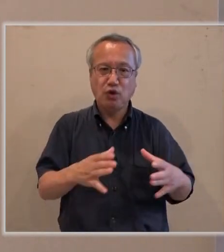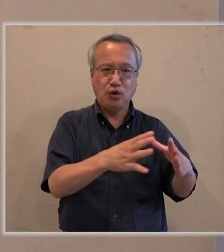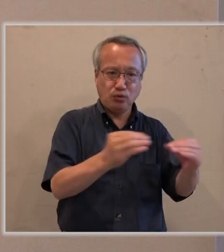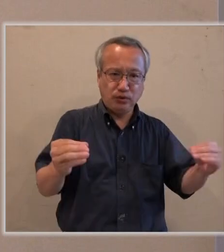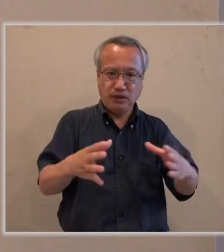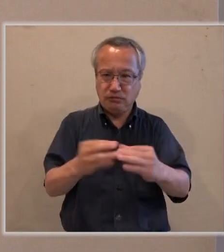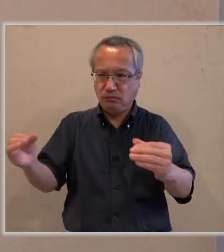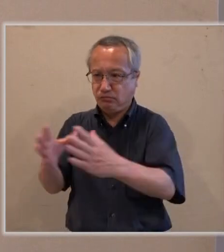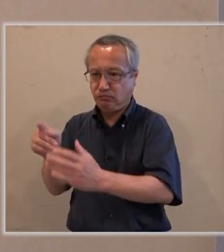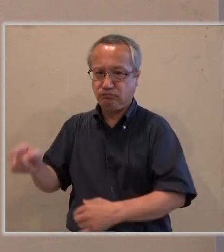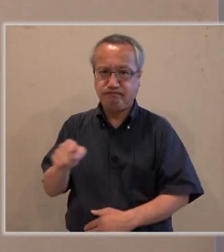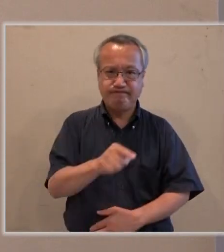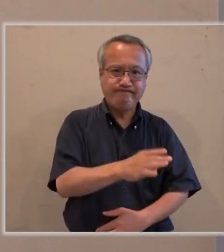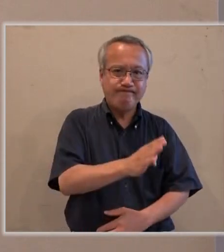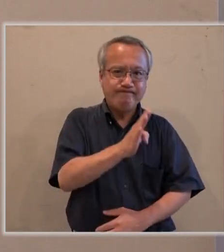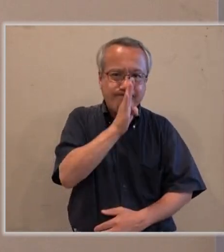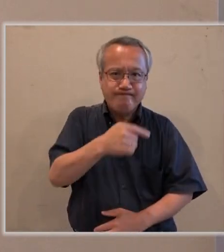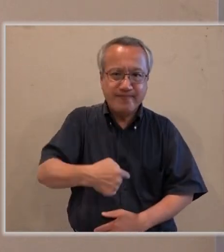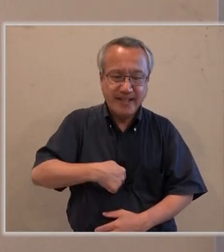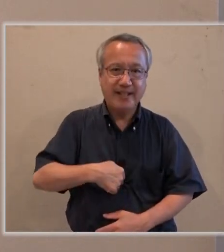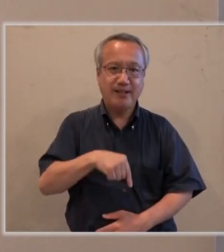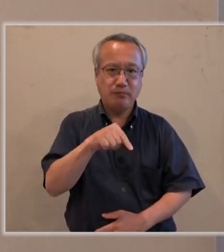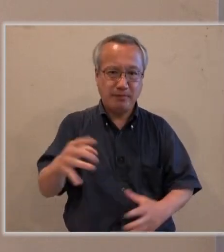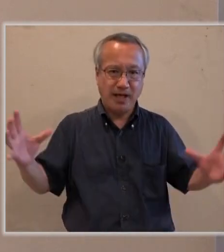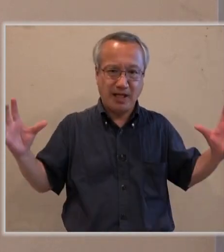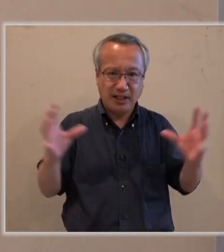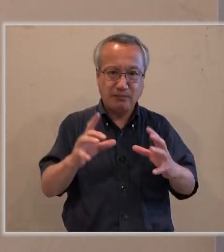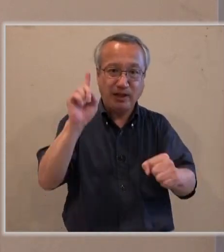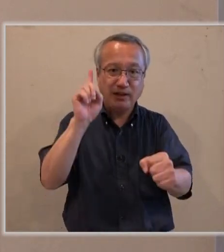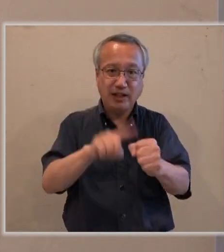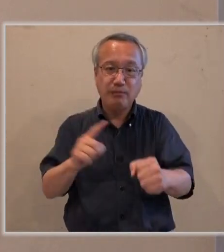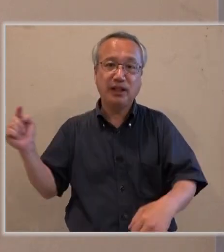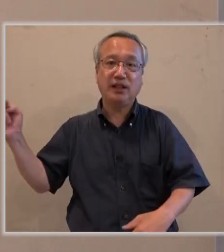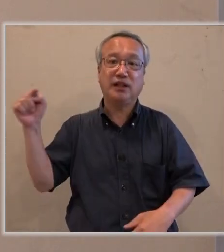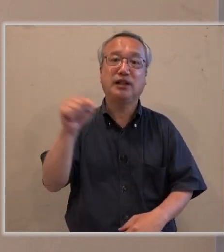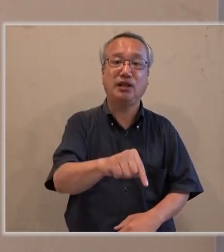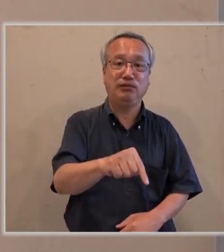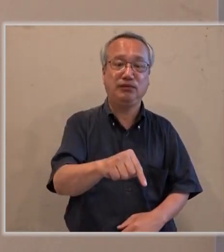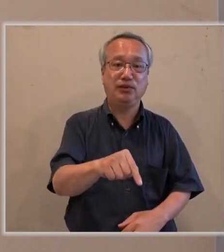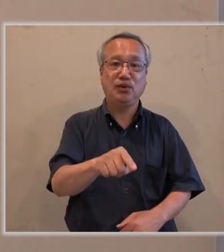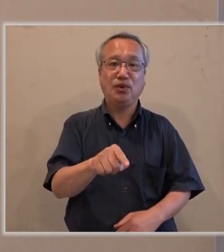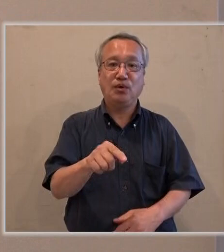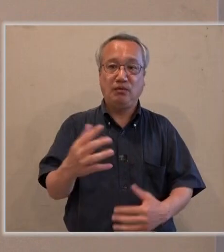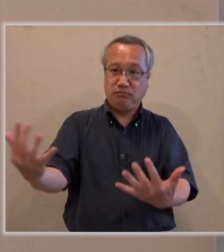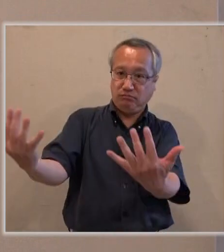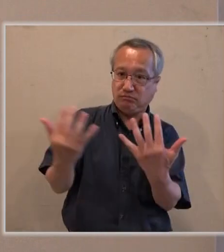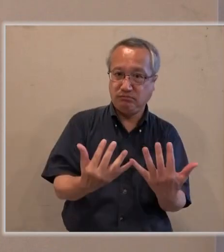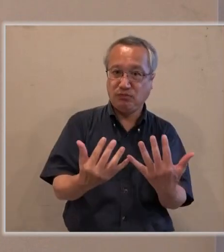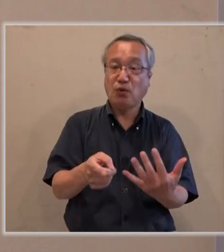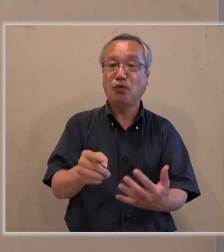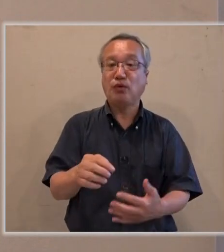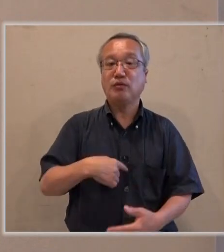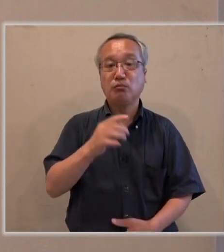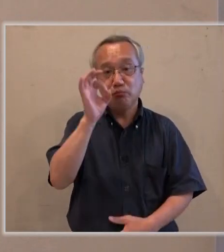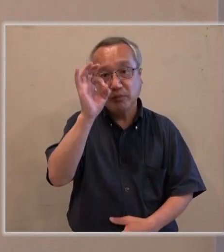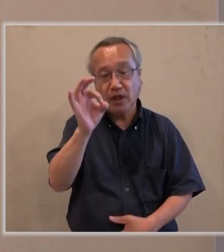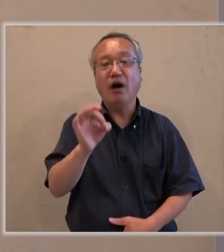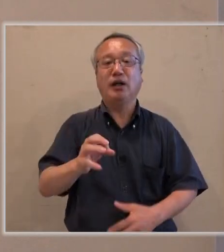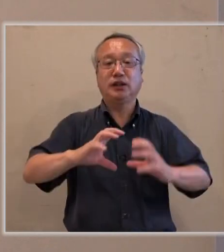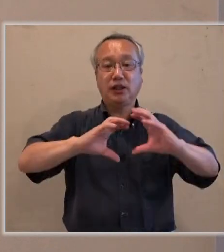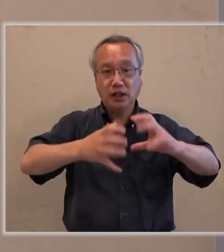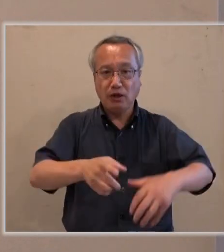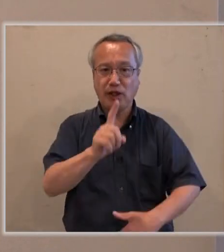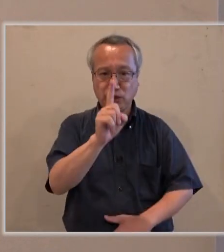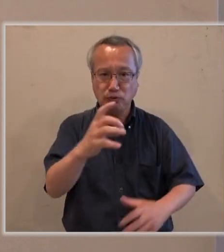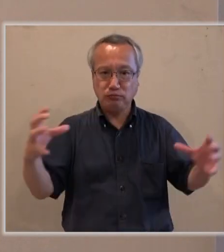本気でここに集まるために来ているっていうことが、なんかすごく自分から見て、世界ってこうやって一つ